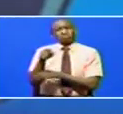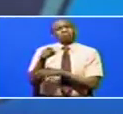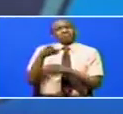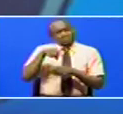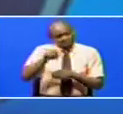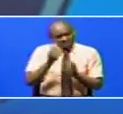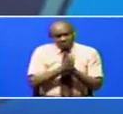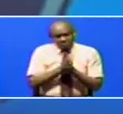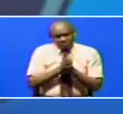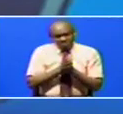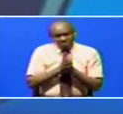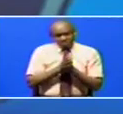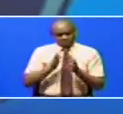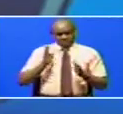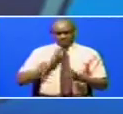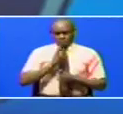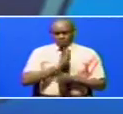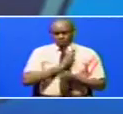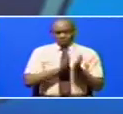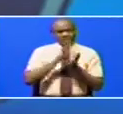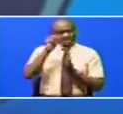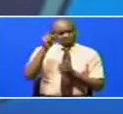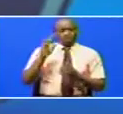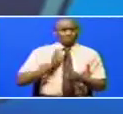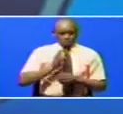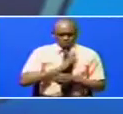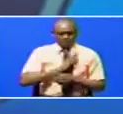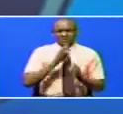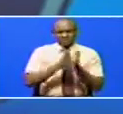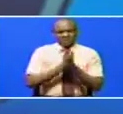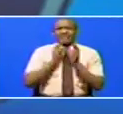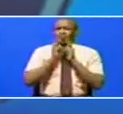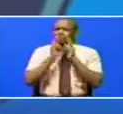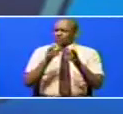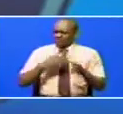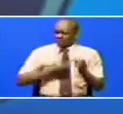shirikishi ya mashirika hayo, kama Mark Namaswa anavyoeleza.